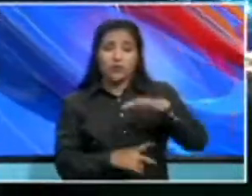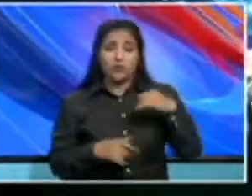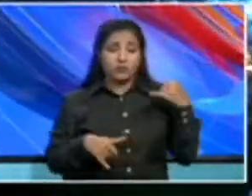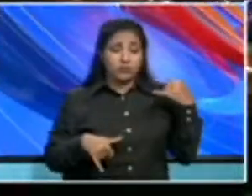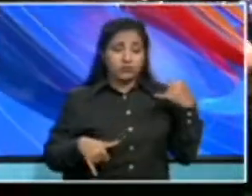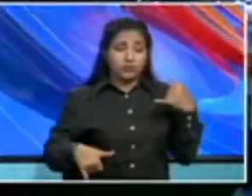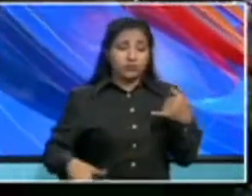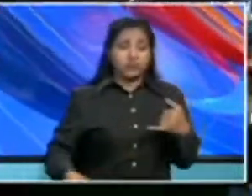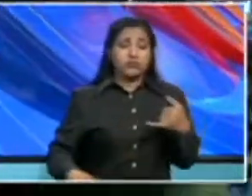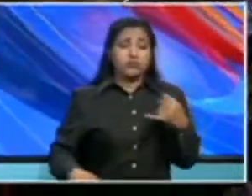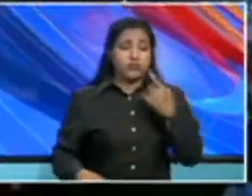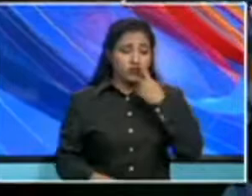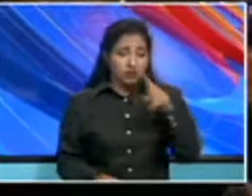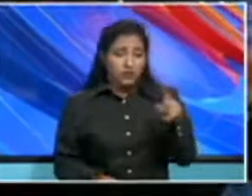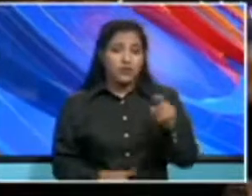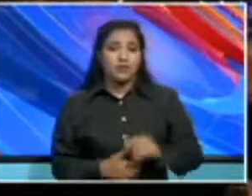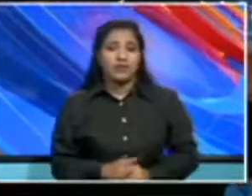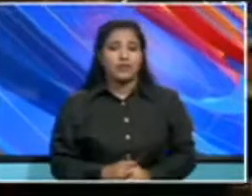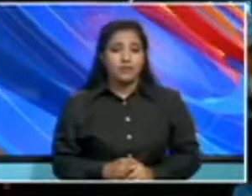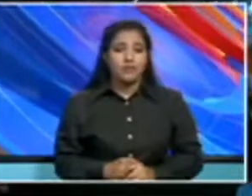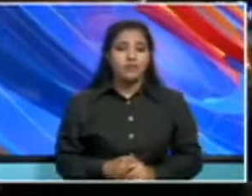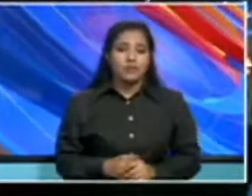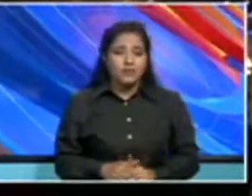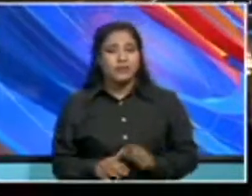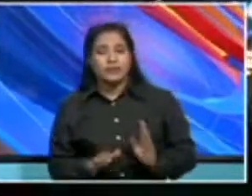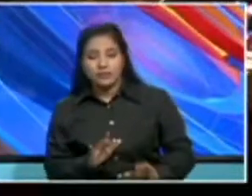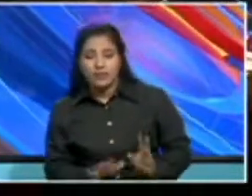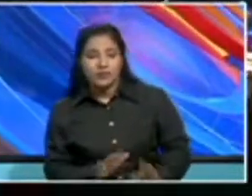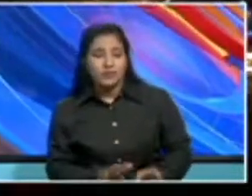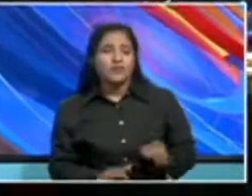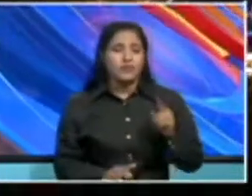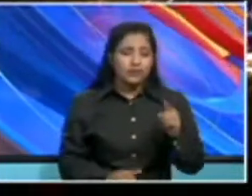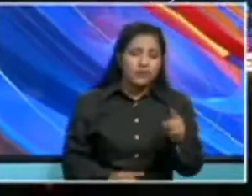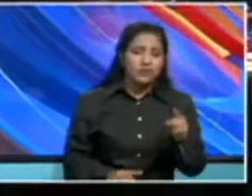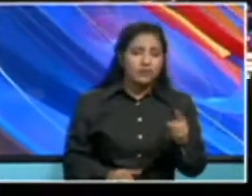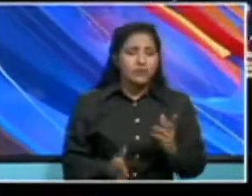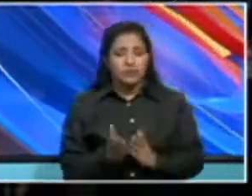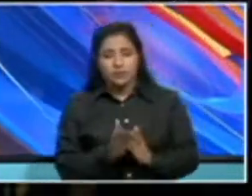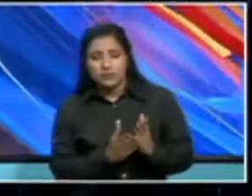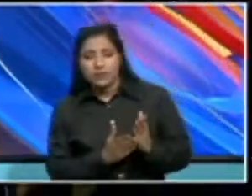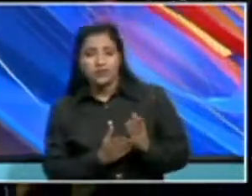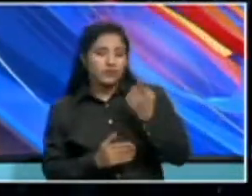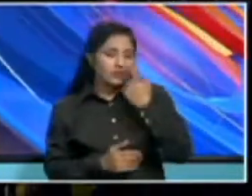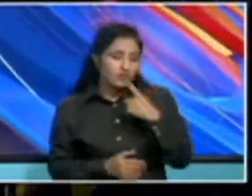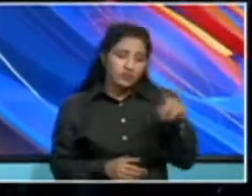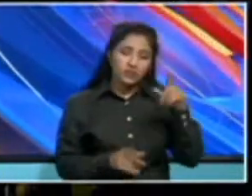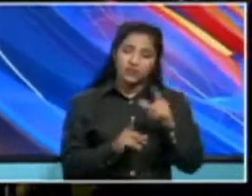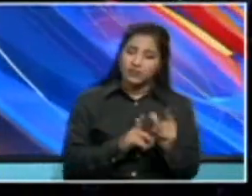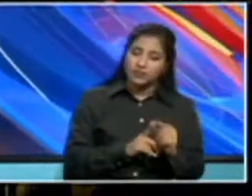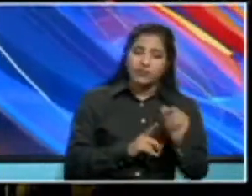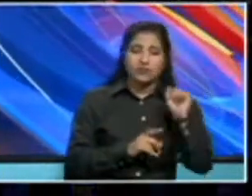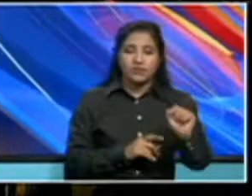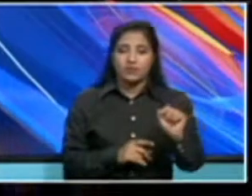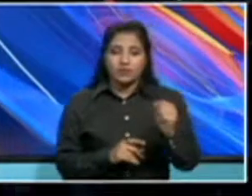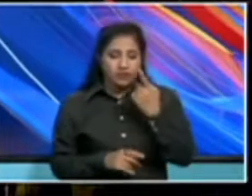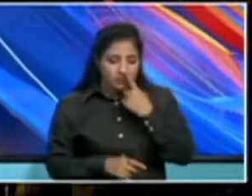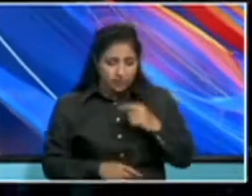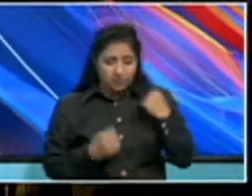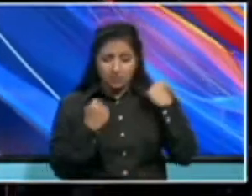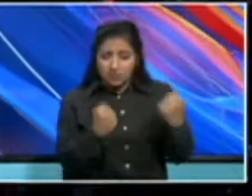शांत सौम्य गुर्जरी जाग तू जगाड़ तू देखाड़